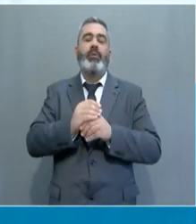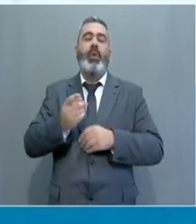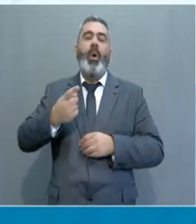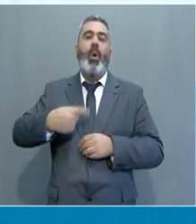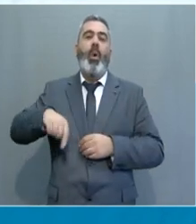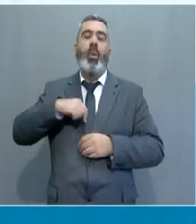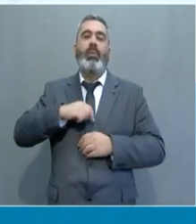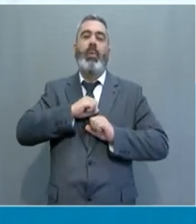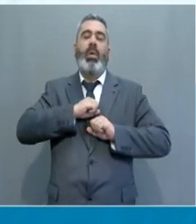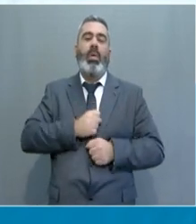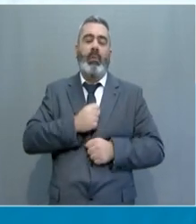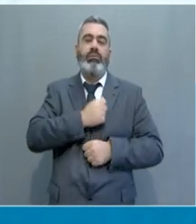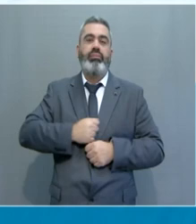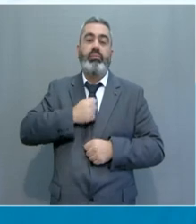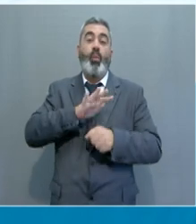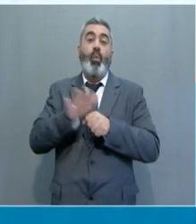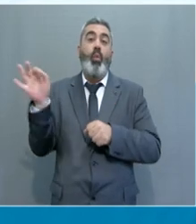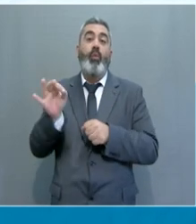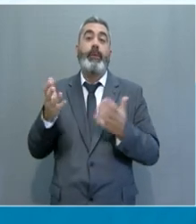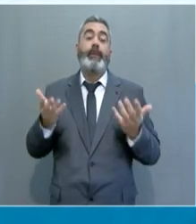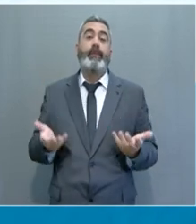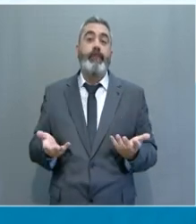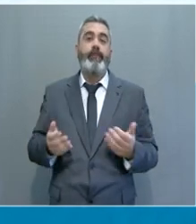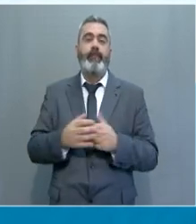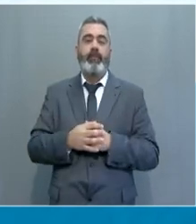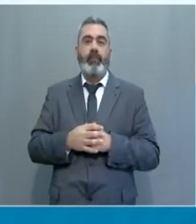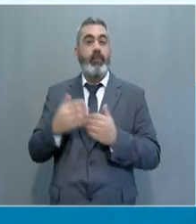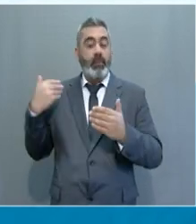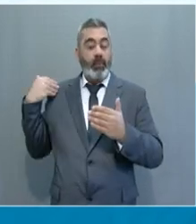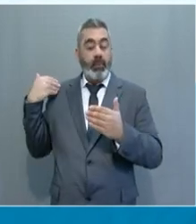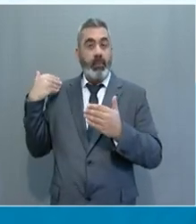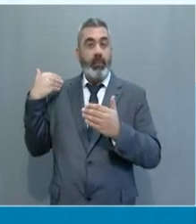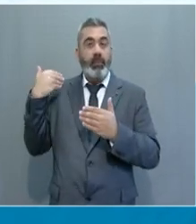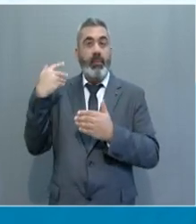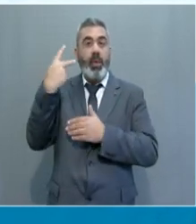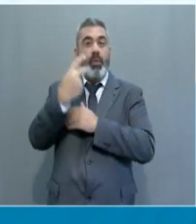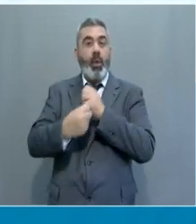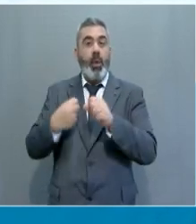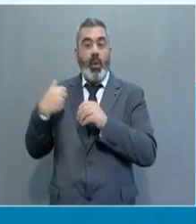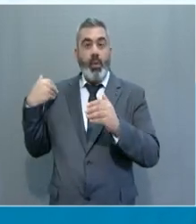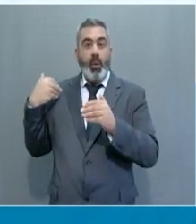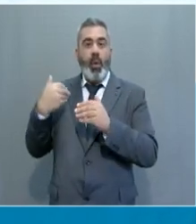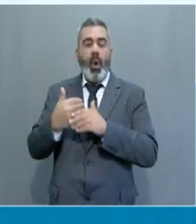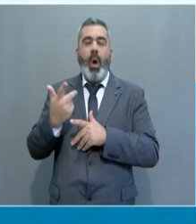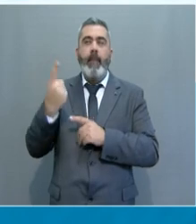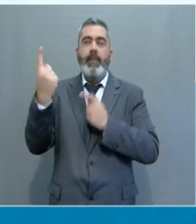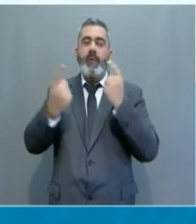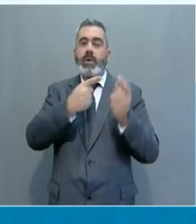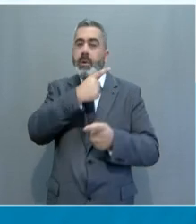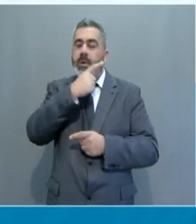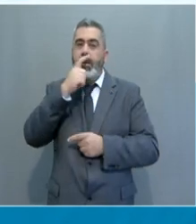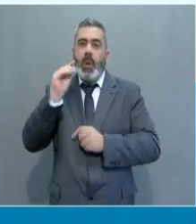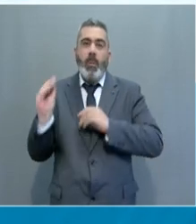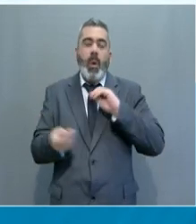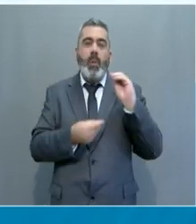της πανδημίας του COVID. Κι όμως, 2 χρόνια μετά, σε εξαιρετικά αντίξωες συνθήκες,